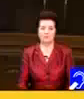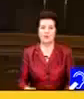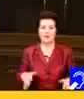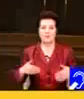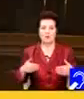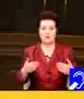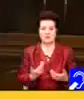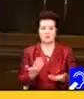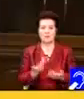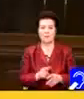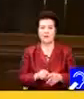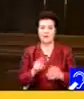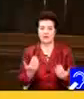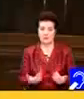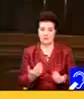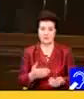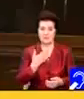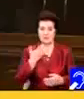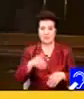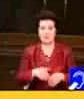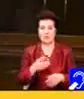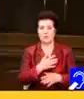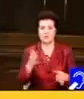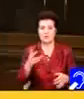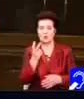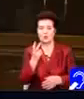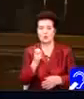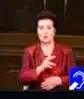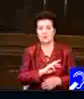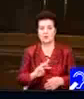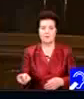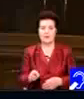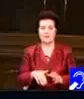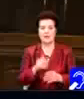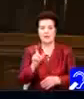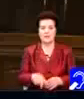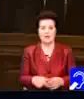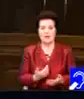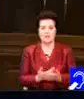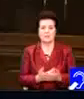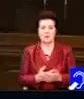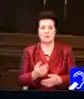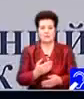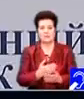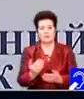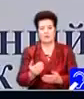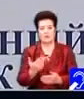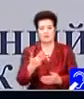Bun găsit, până la această oră și-au exercitat dreptul la vot peste 200.000 de alegători, ceea ce înseamnă o rată de participare de puțin